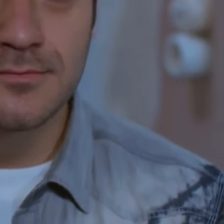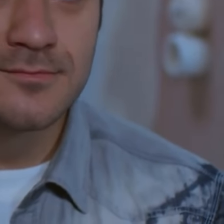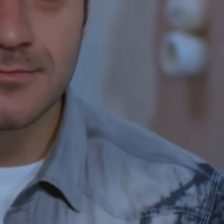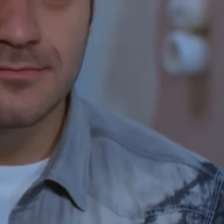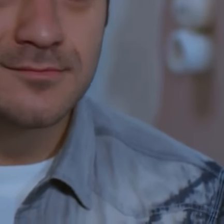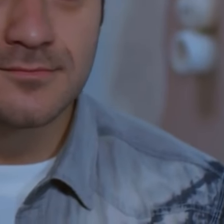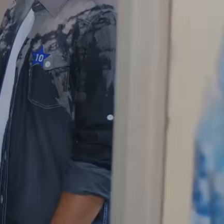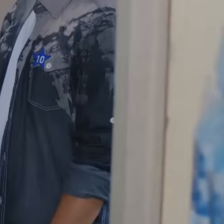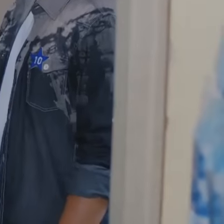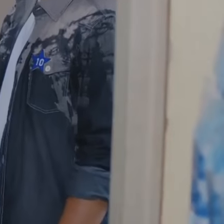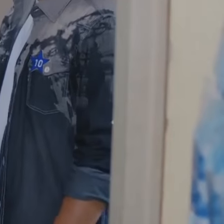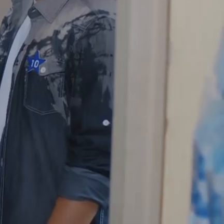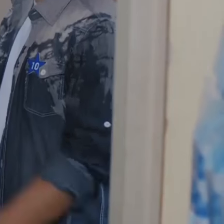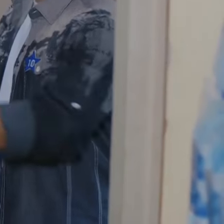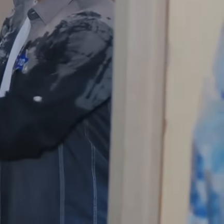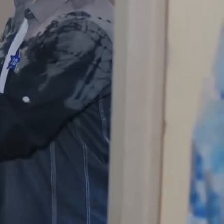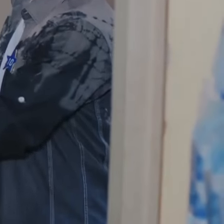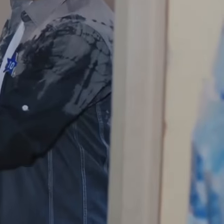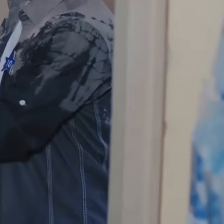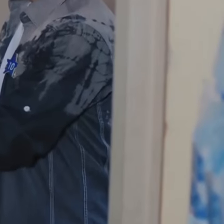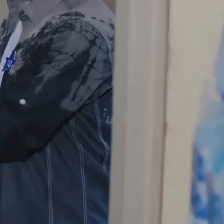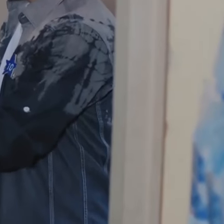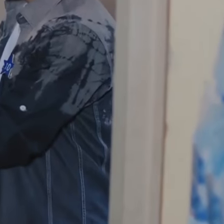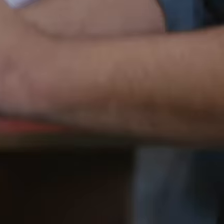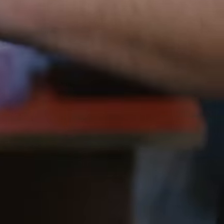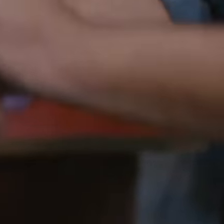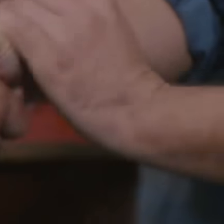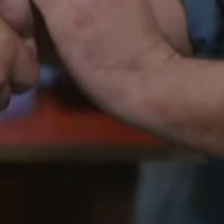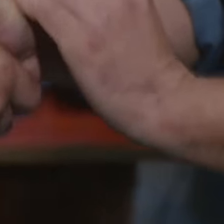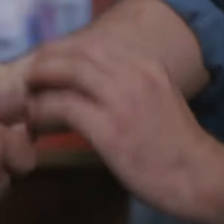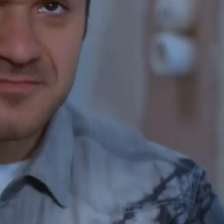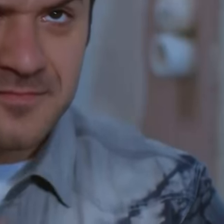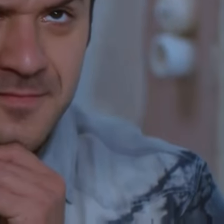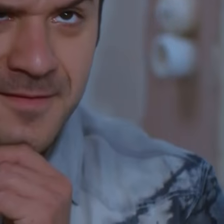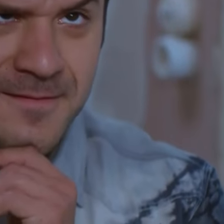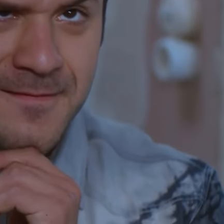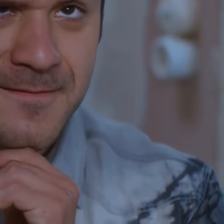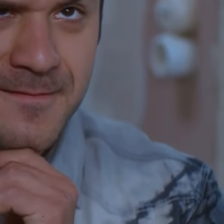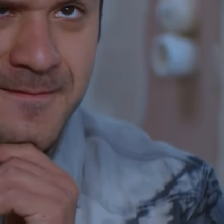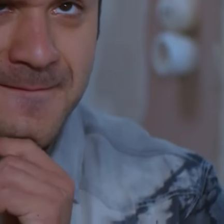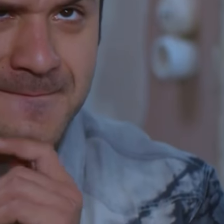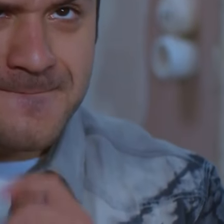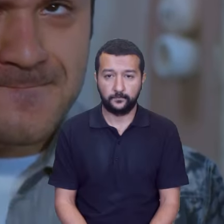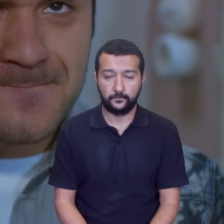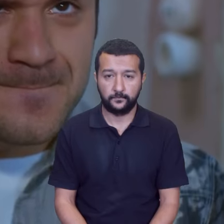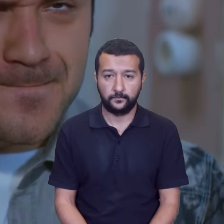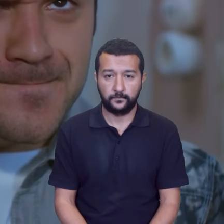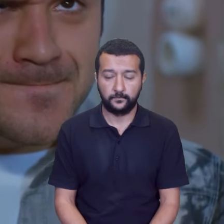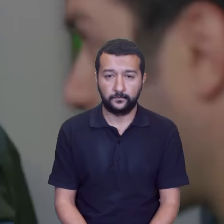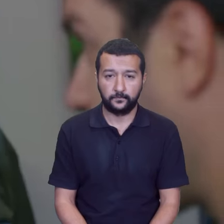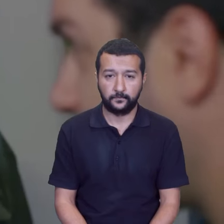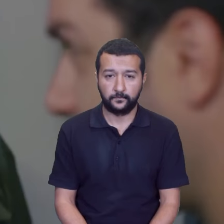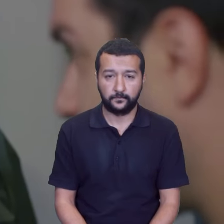koydu, sallıyor. Yadigar'ın gözler şaşı, tek kaşı kalkıp o da elini koydu. Şener çekti elini, Yadigar kurnaz